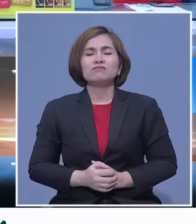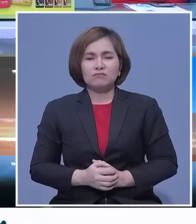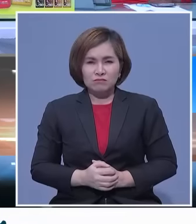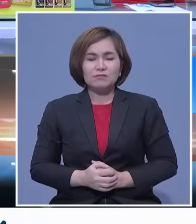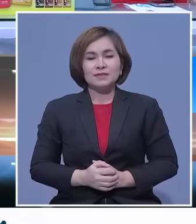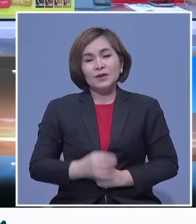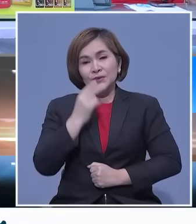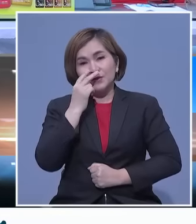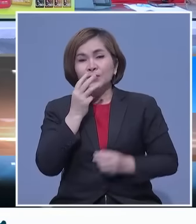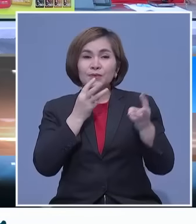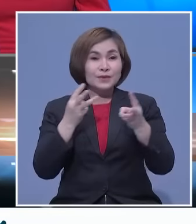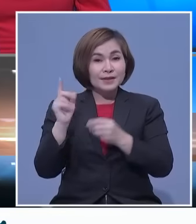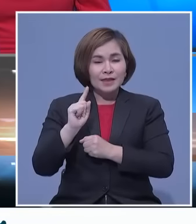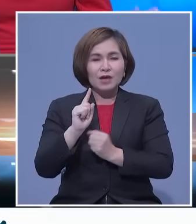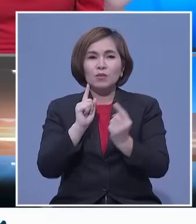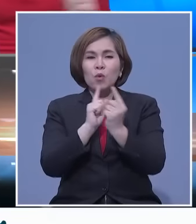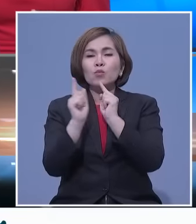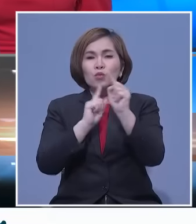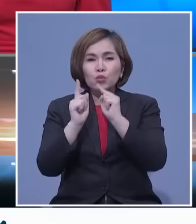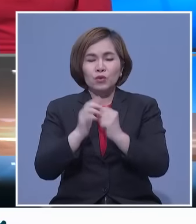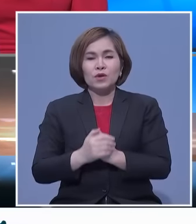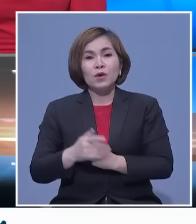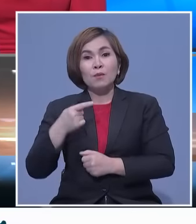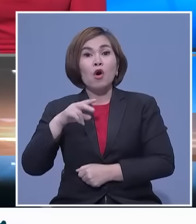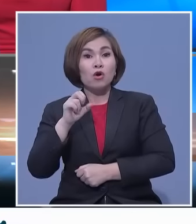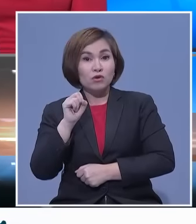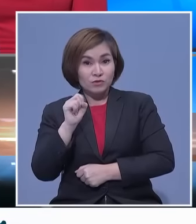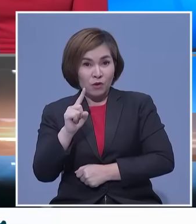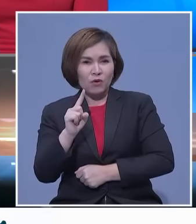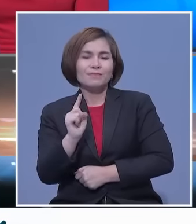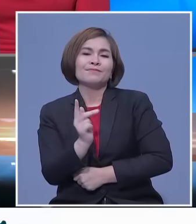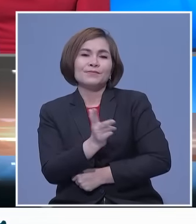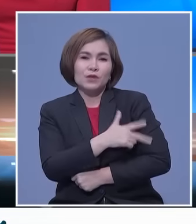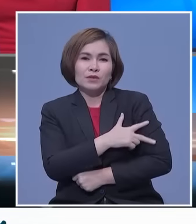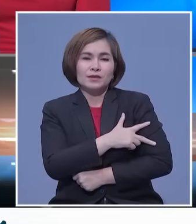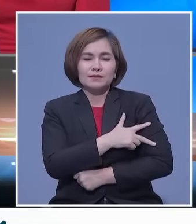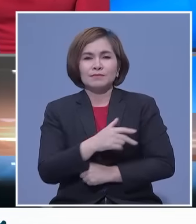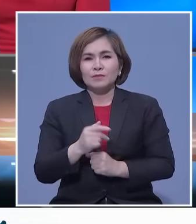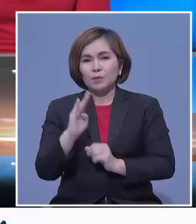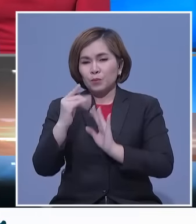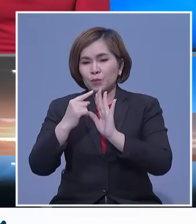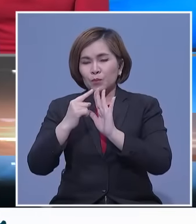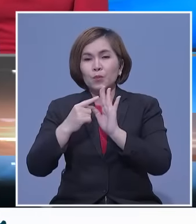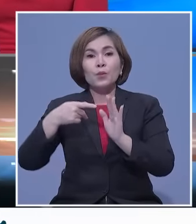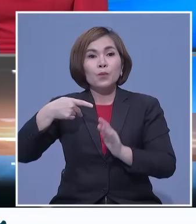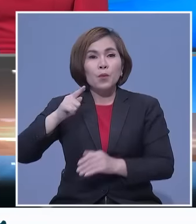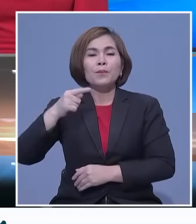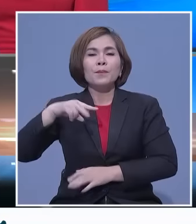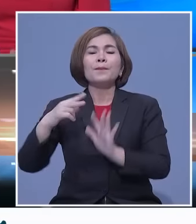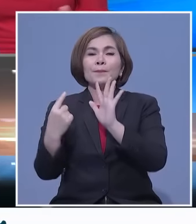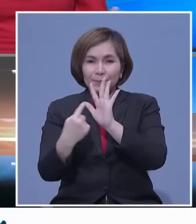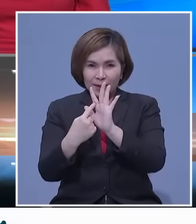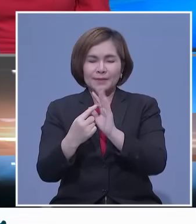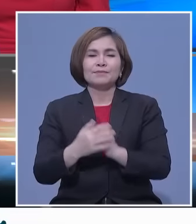มั้เอออ่ะเดี๋ยวมาดูกันนะคะไปคุยกับศาสตราจารย์อขออภัยผู้ช่วยศาสตราจารย์ดรผู้ช่วยศาสตราจารย์ดรบุพผาลาภวัฒนาพันธ์นะ